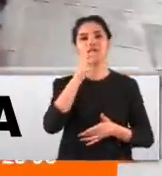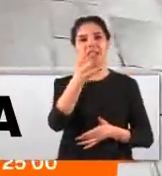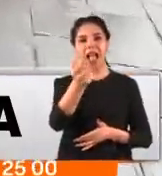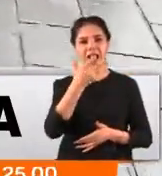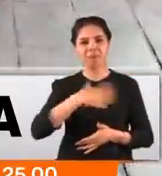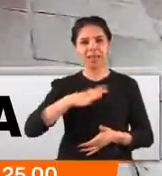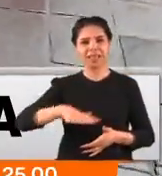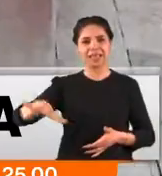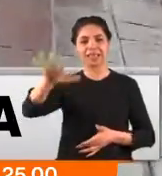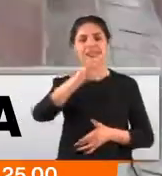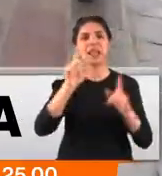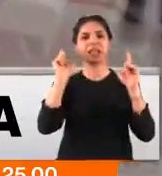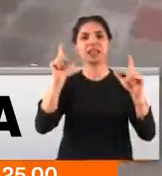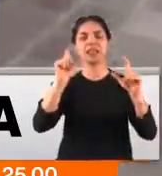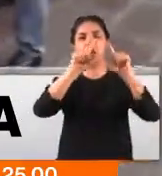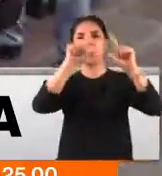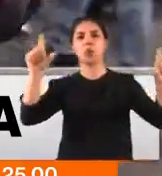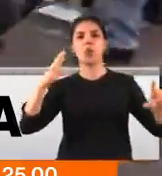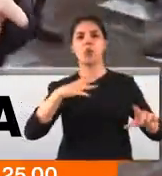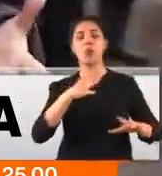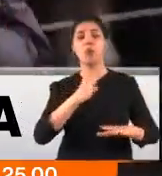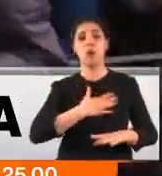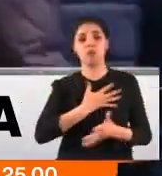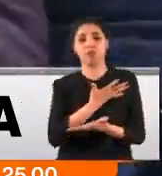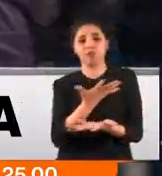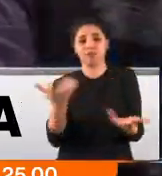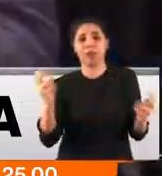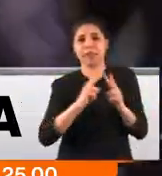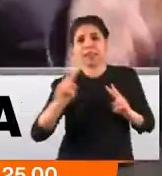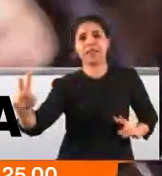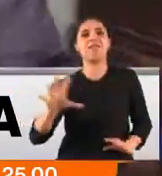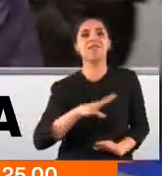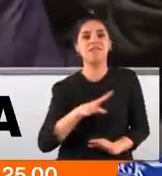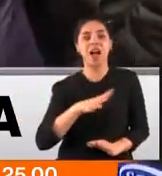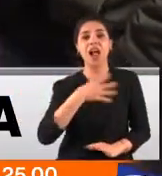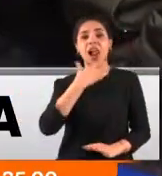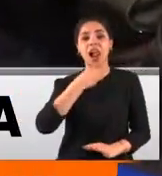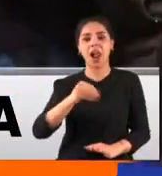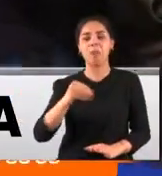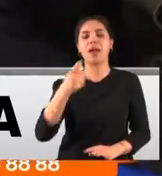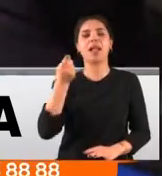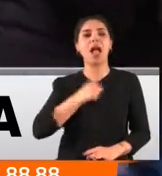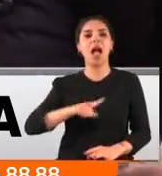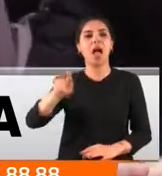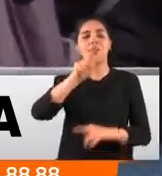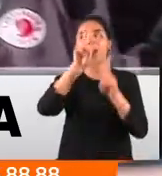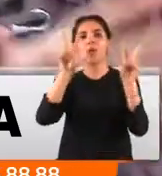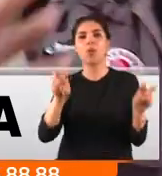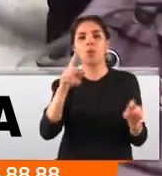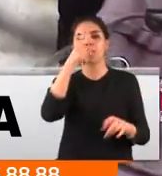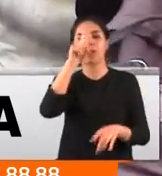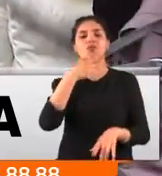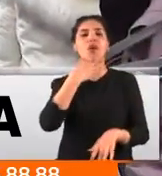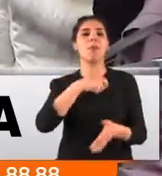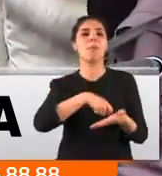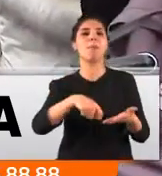isteyen EYT'liler sosyal güvenlik kurumları önünde yoğunluk oluşturmaya devam ediyor. Ancak emekli adaylarının gündemindeki tek konu